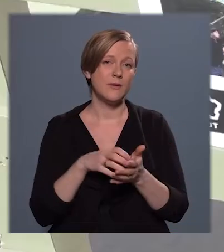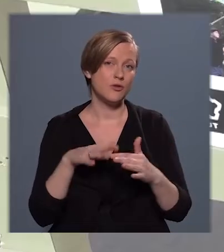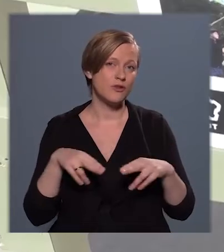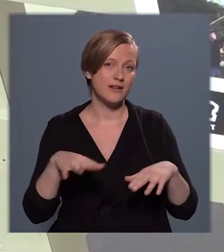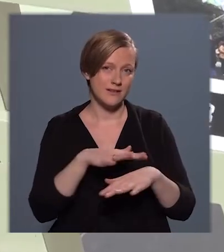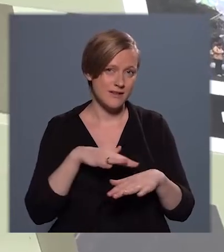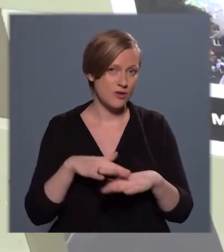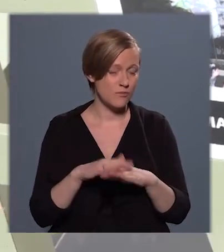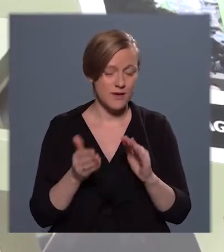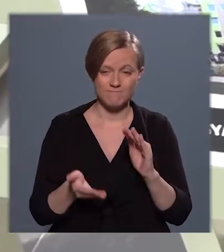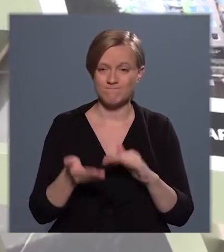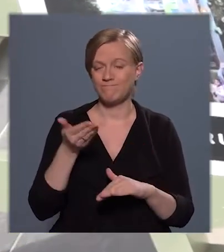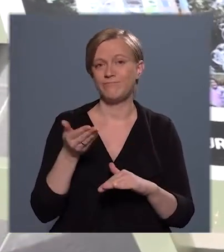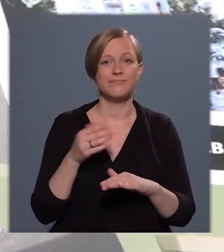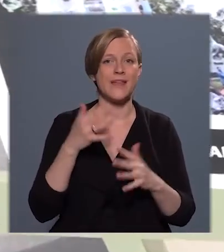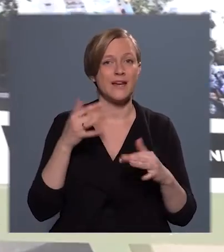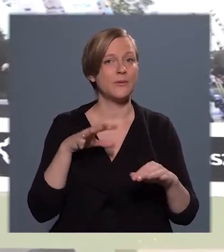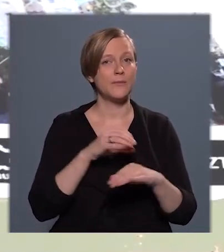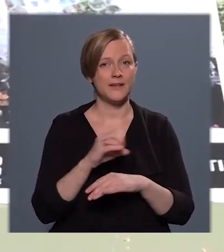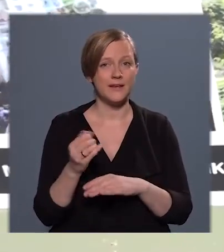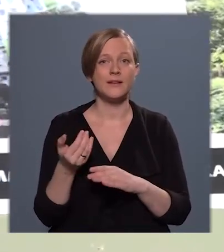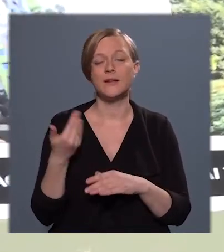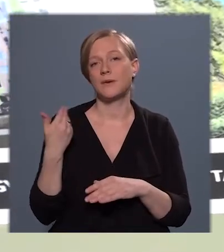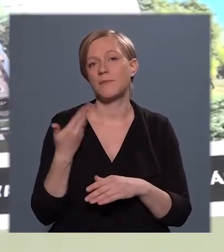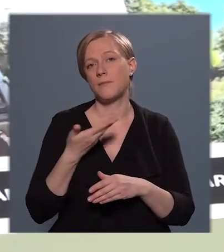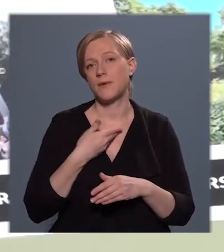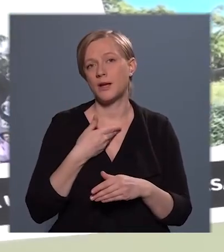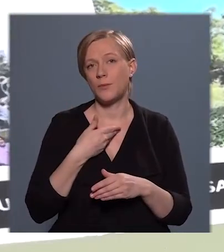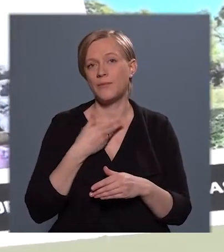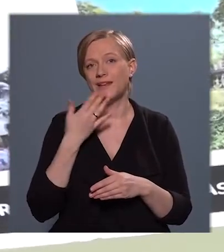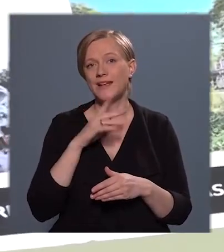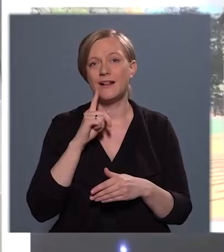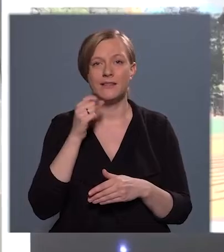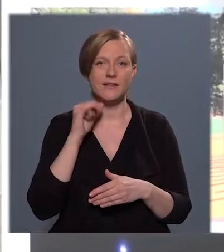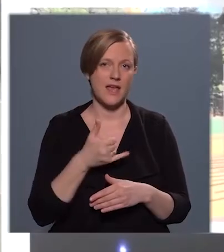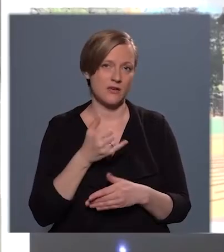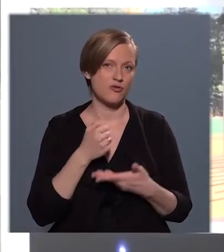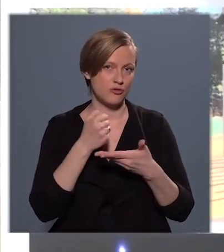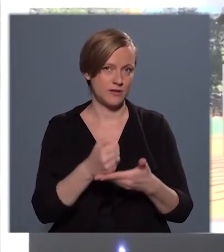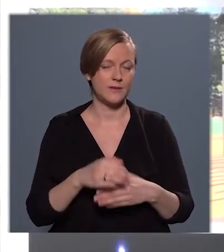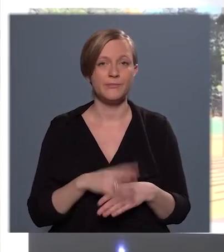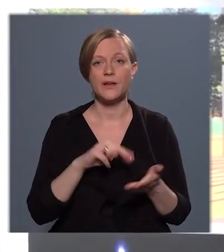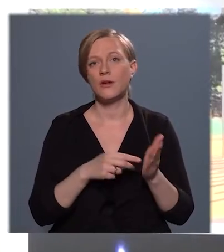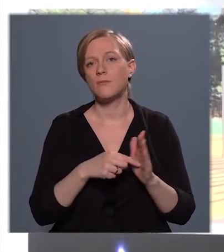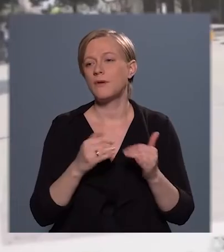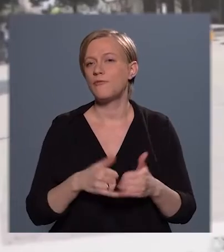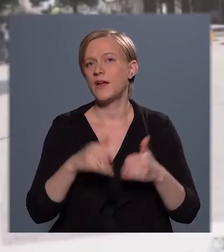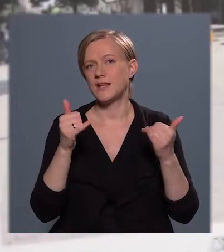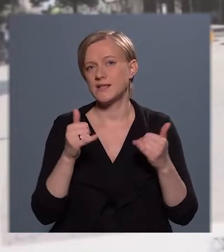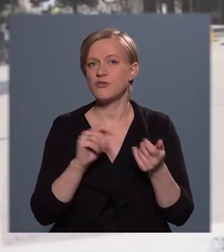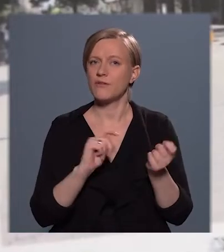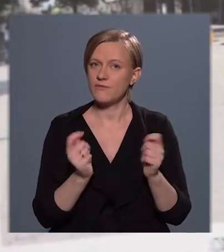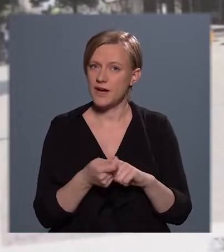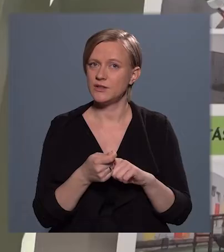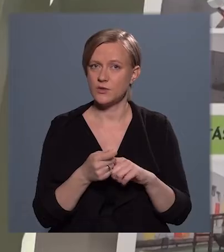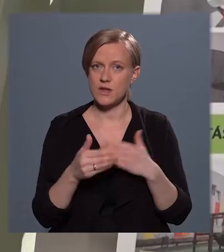elért kiemelkedő eredményeiért nemrégiben megkapta a Hild János díjat. A kerületben lévő fejlesztések